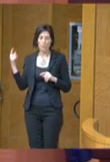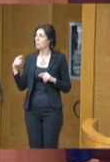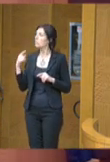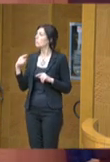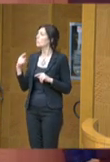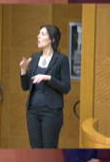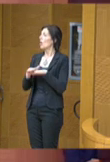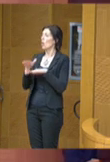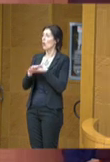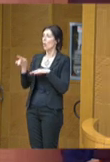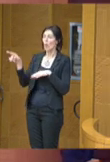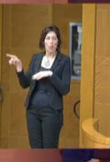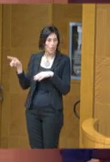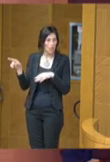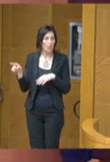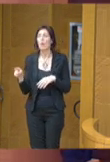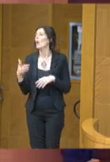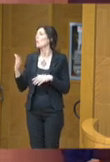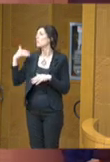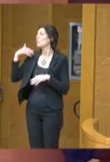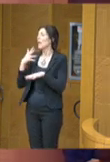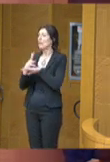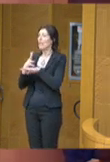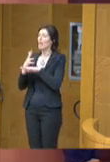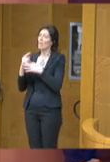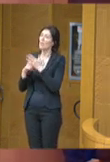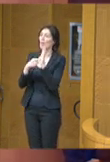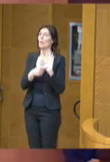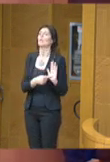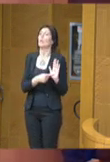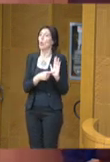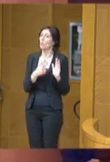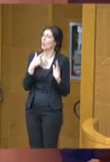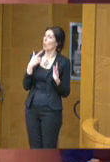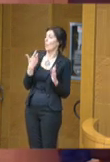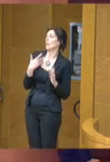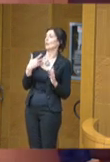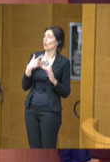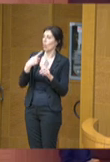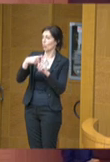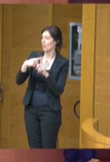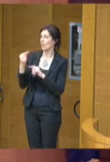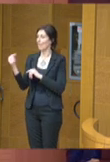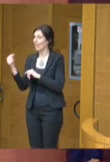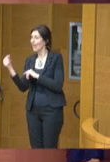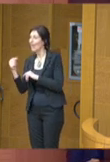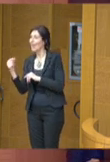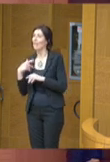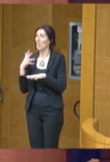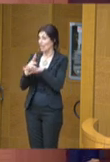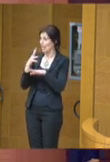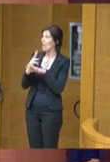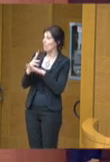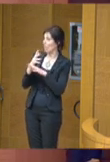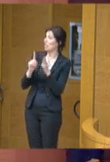con queste 17 interventi che mostrano le luci e le ombre, mostrano gli interventi che sono stati efficaci,